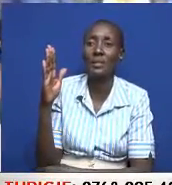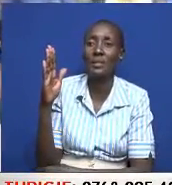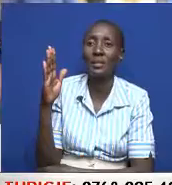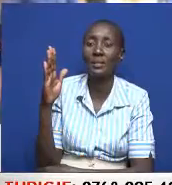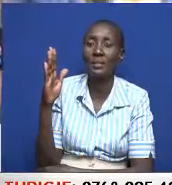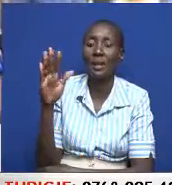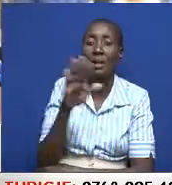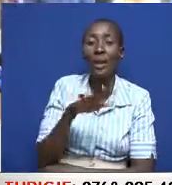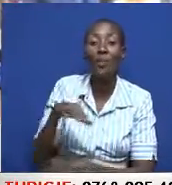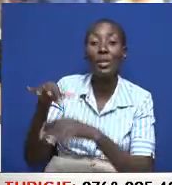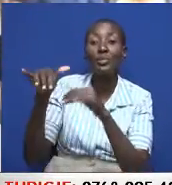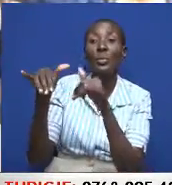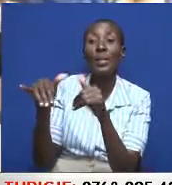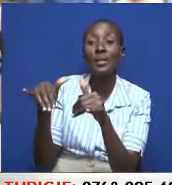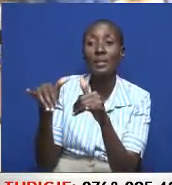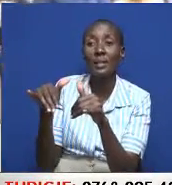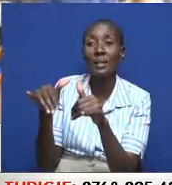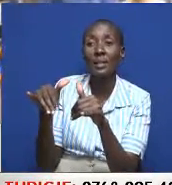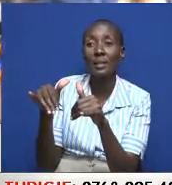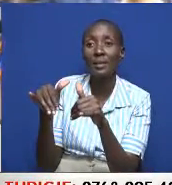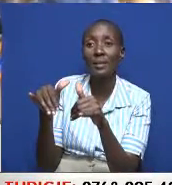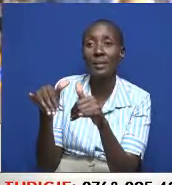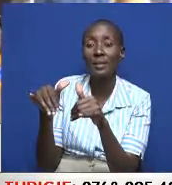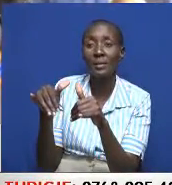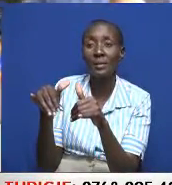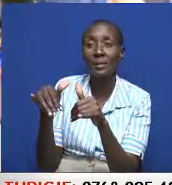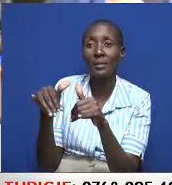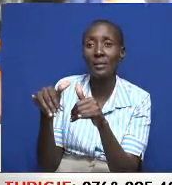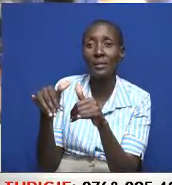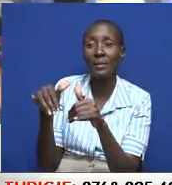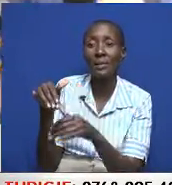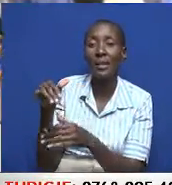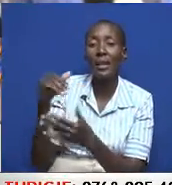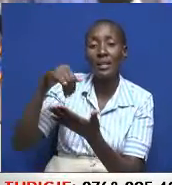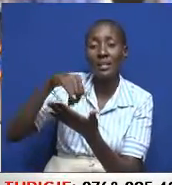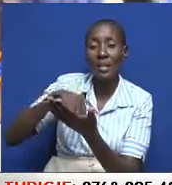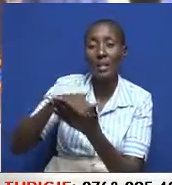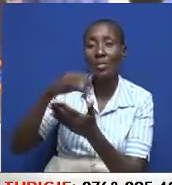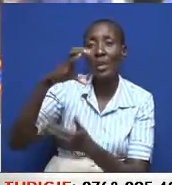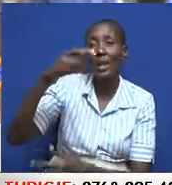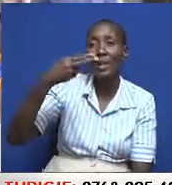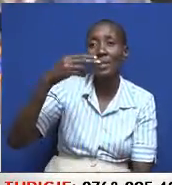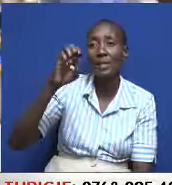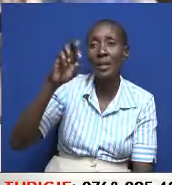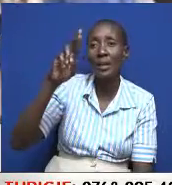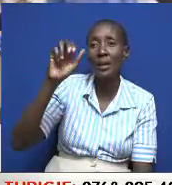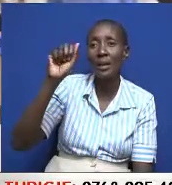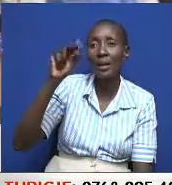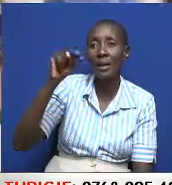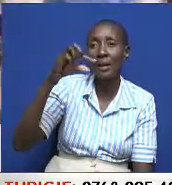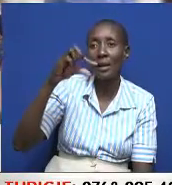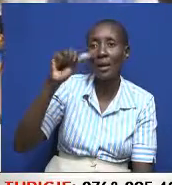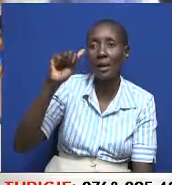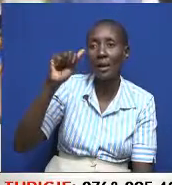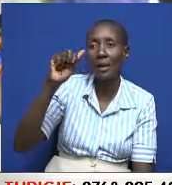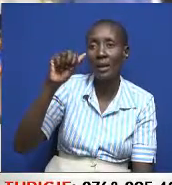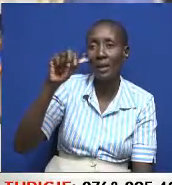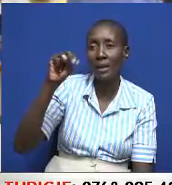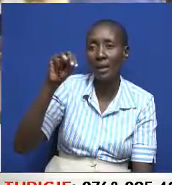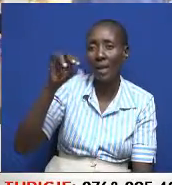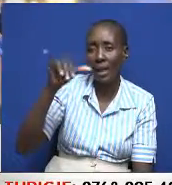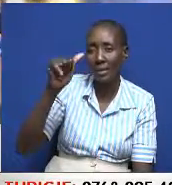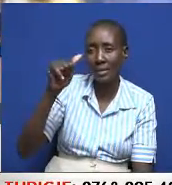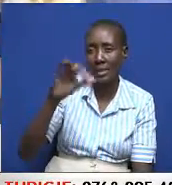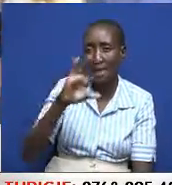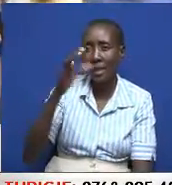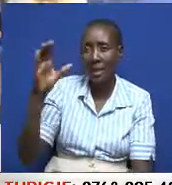ni eastern flank ya msitu ya Cherangani Hills ambayo sisi kama Wasingo tunaishi kwa hiyo msitu. Sehemu nyingine kuna msitu